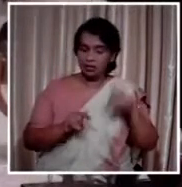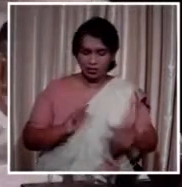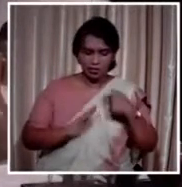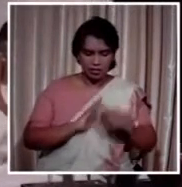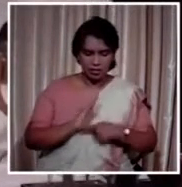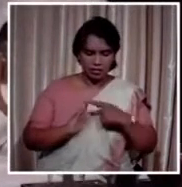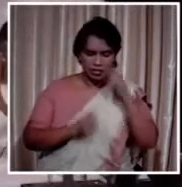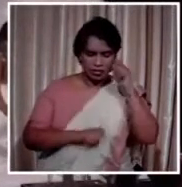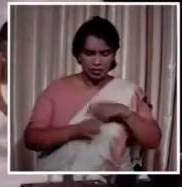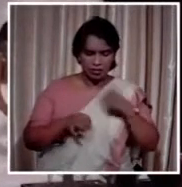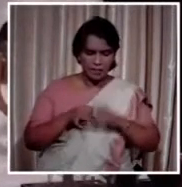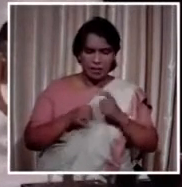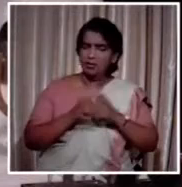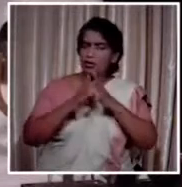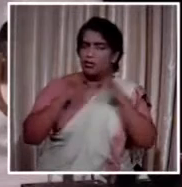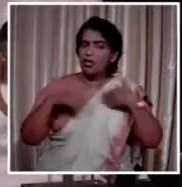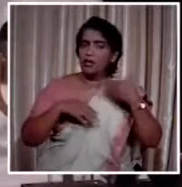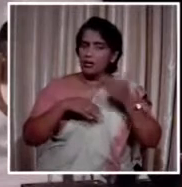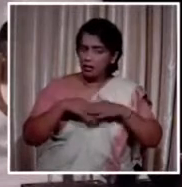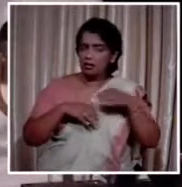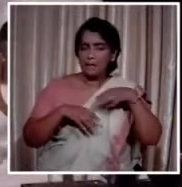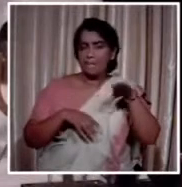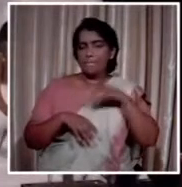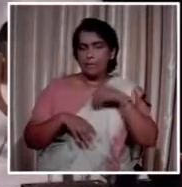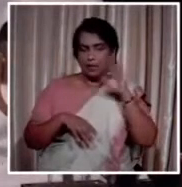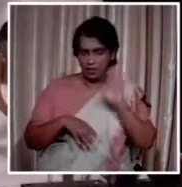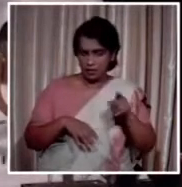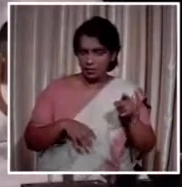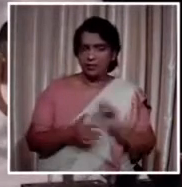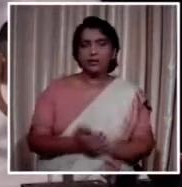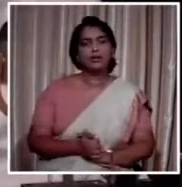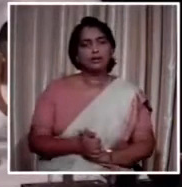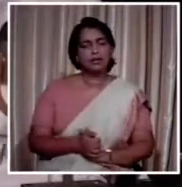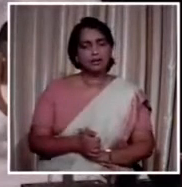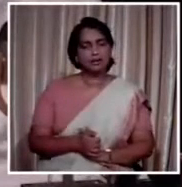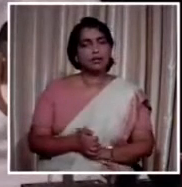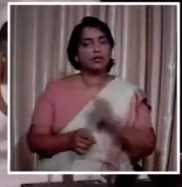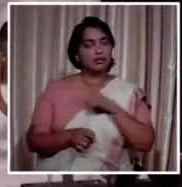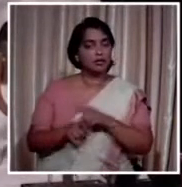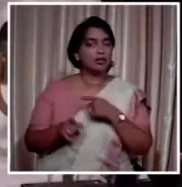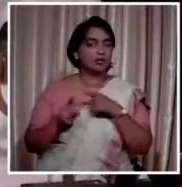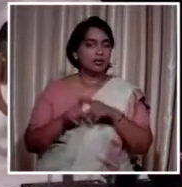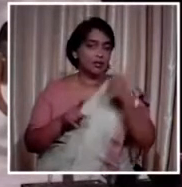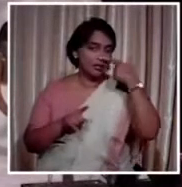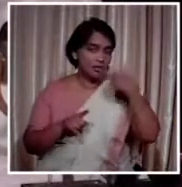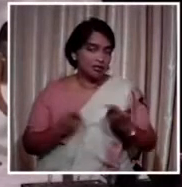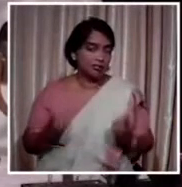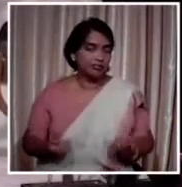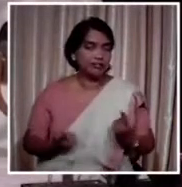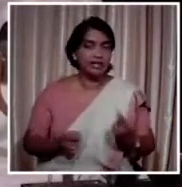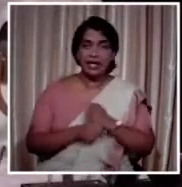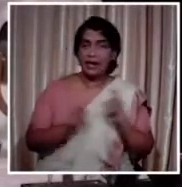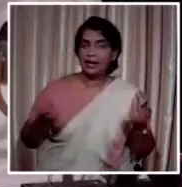ஆரம்பித்துள்ளோம். அவர்களிடம் இருந்து நல்ல பதில் கிடைத்து வருகிறது. இந்த பொருளாதார நெருக்கடியை சமாளிப்பதற்கு தேவையான